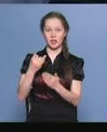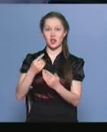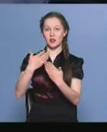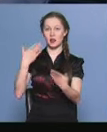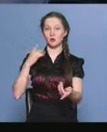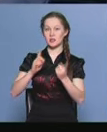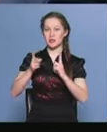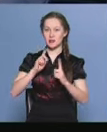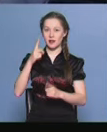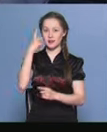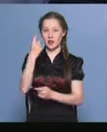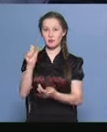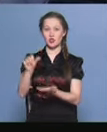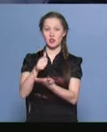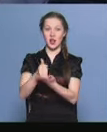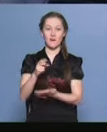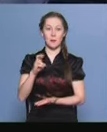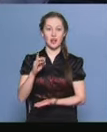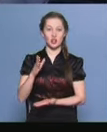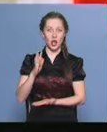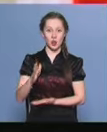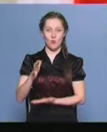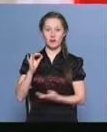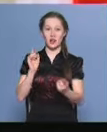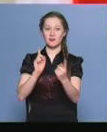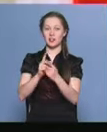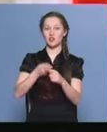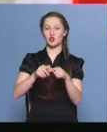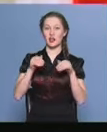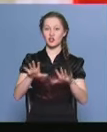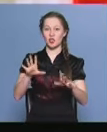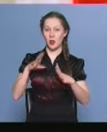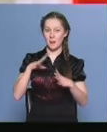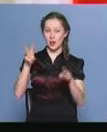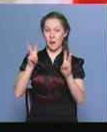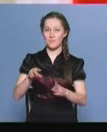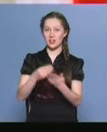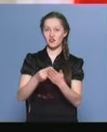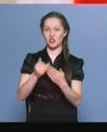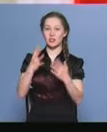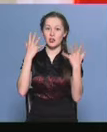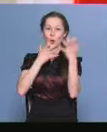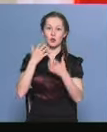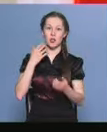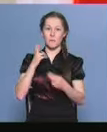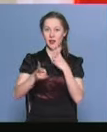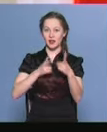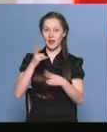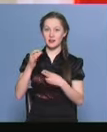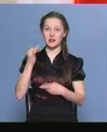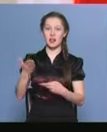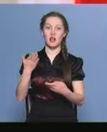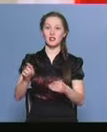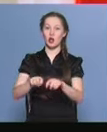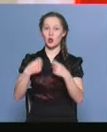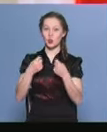сообщил Александр Брычалов. Решение было принято на встречу в российском Минфине. У ведомства серьезные претензии. Республика сорвала условия соглашения, из-за чего